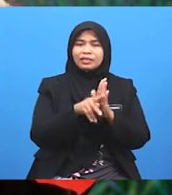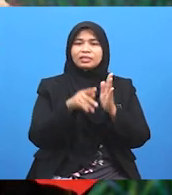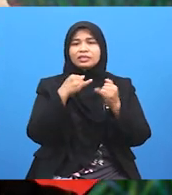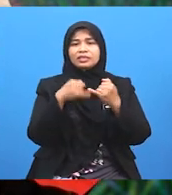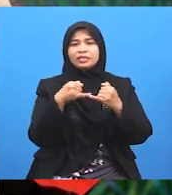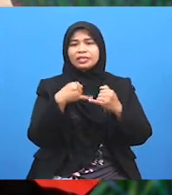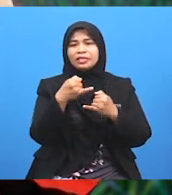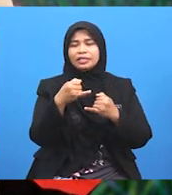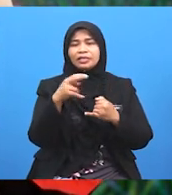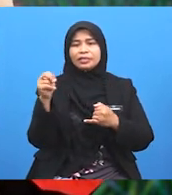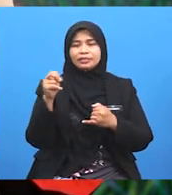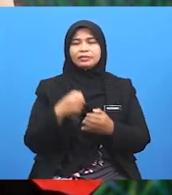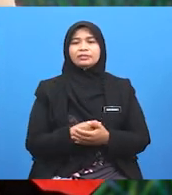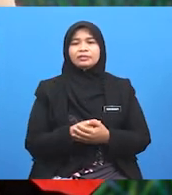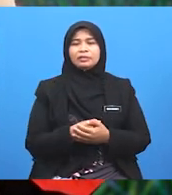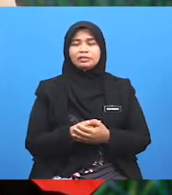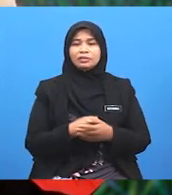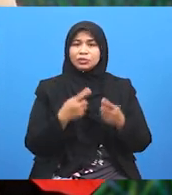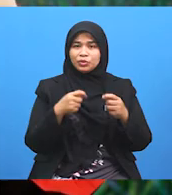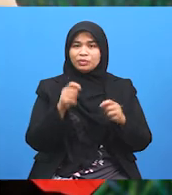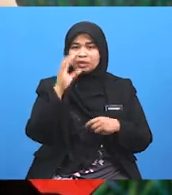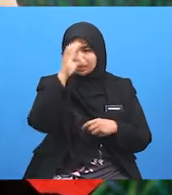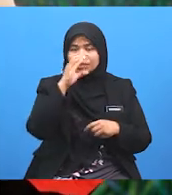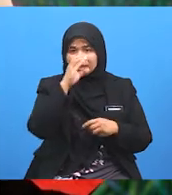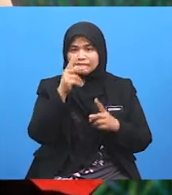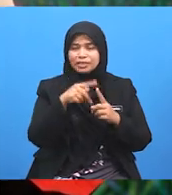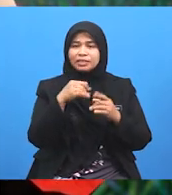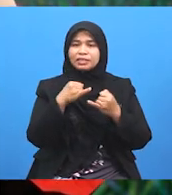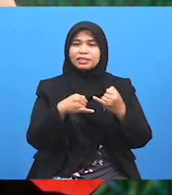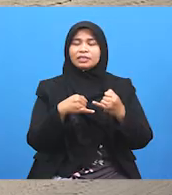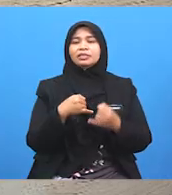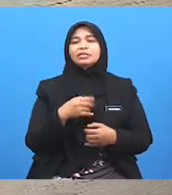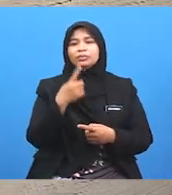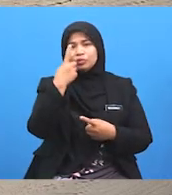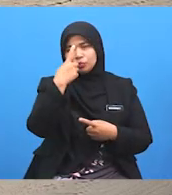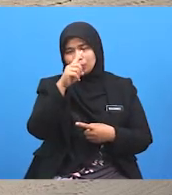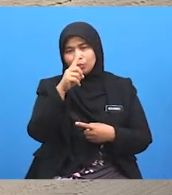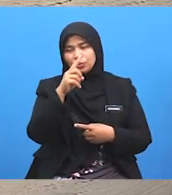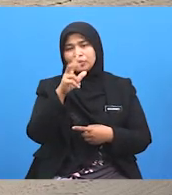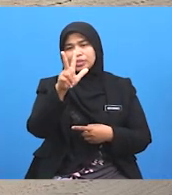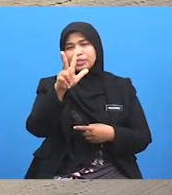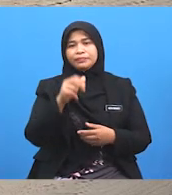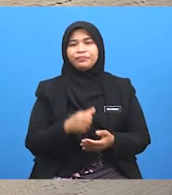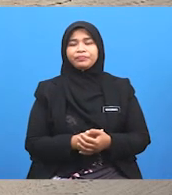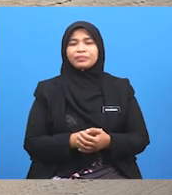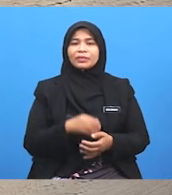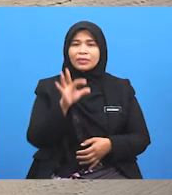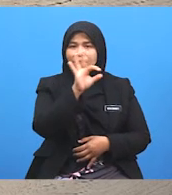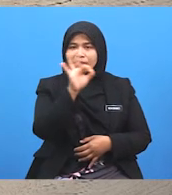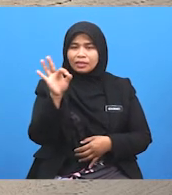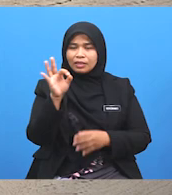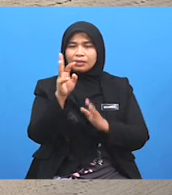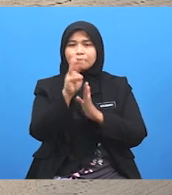Baiklah, cuba cari jawapan bagi ciri yang ketiga. Garis